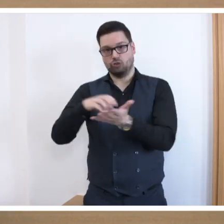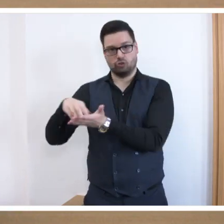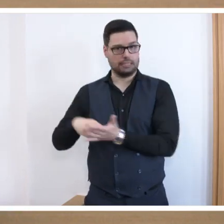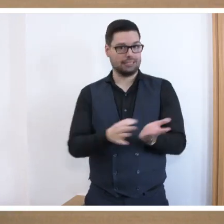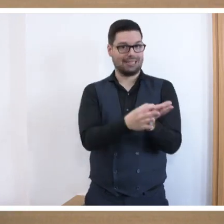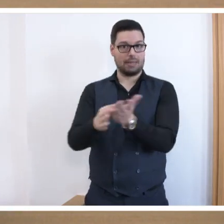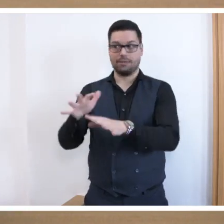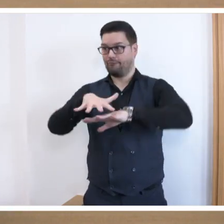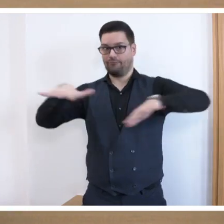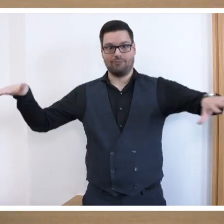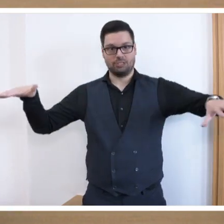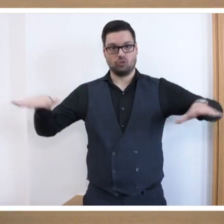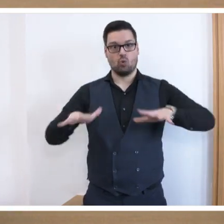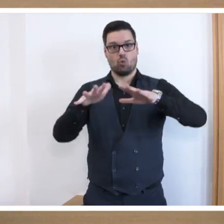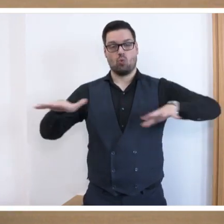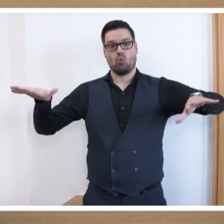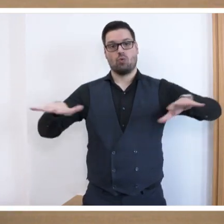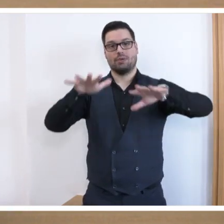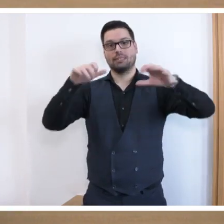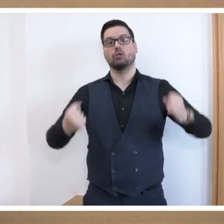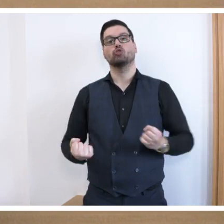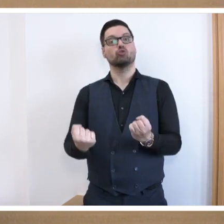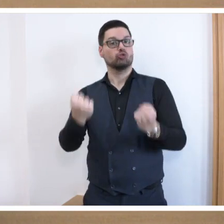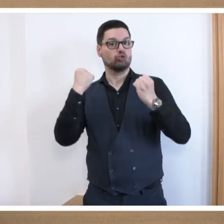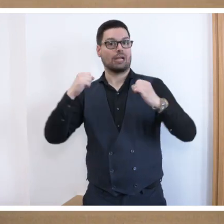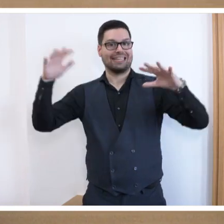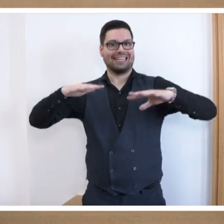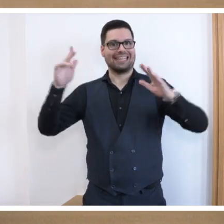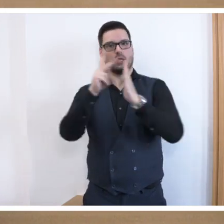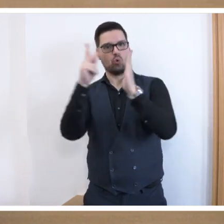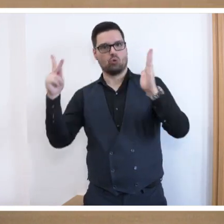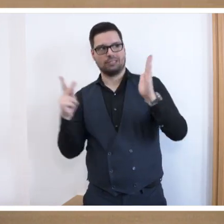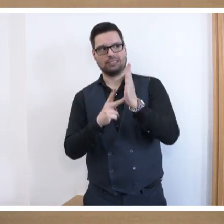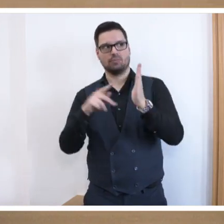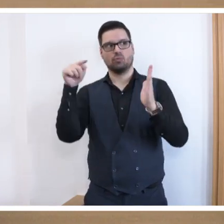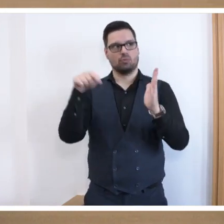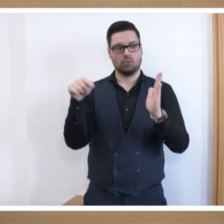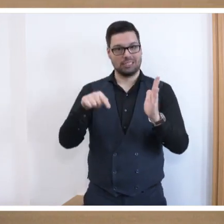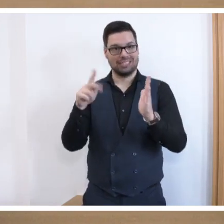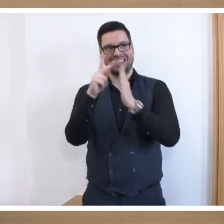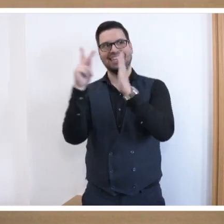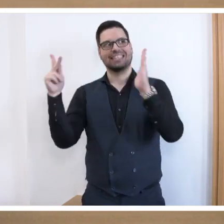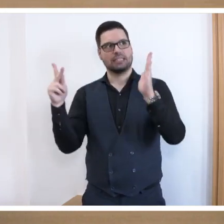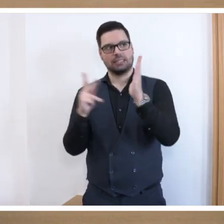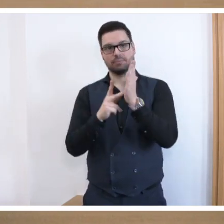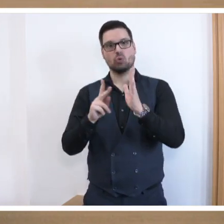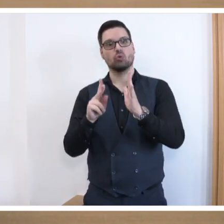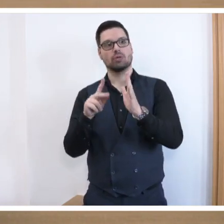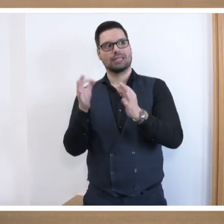und flächendeckend Hochwasser- und Starkregen Vorsorgekonzepte. Und da, wo es sinnvoll ist, auch diese Konzepte